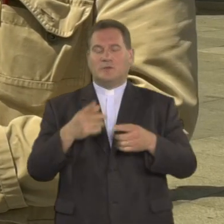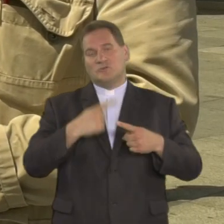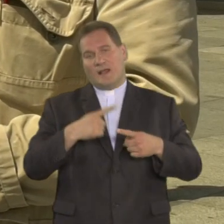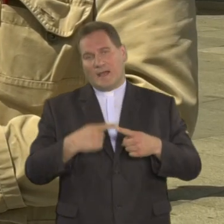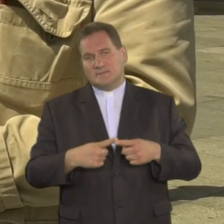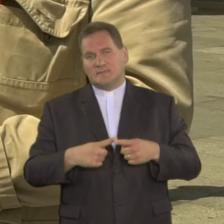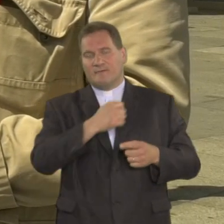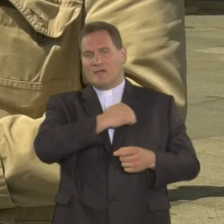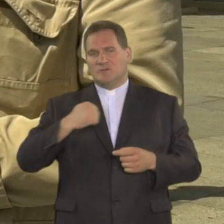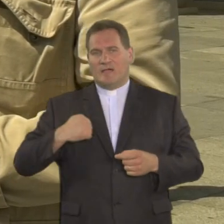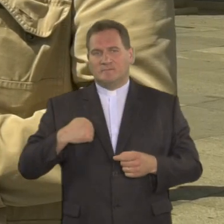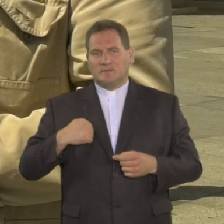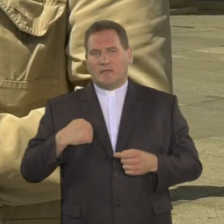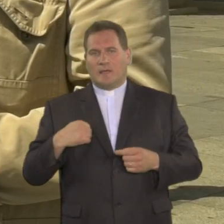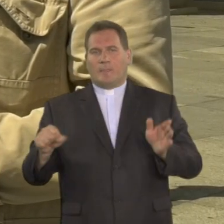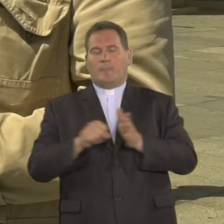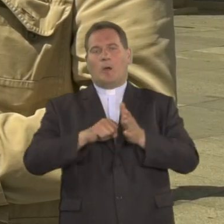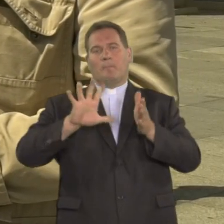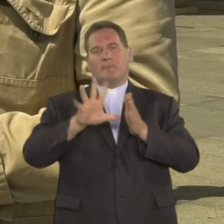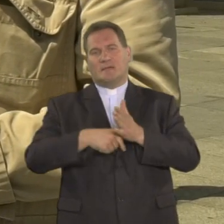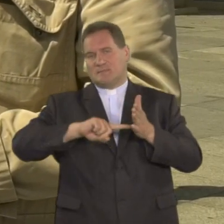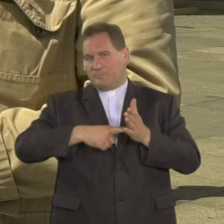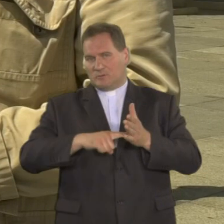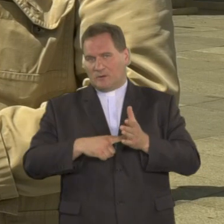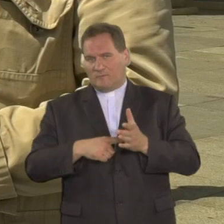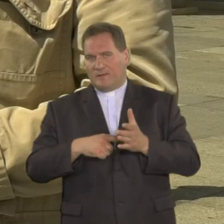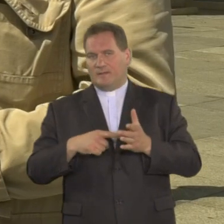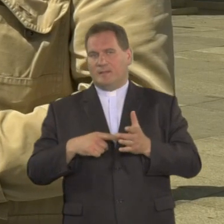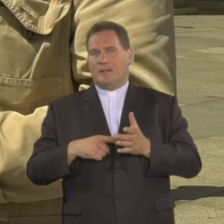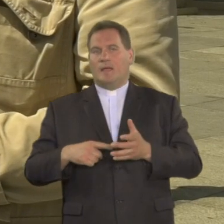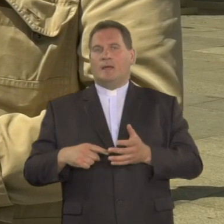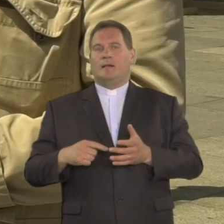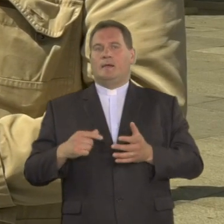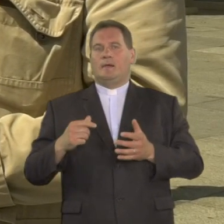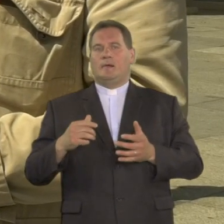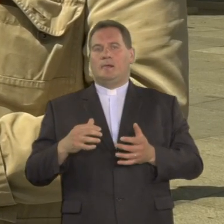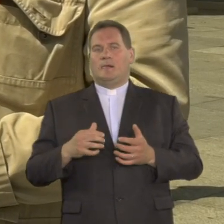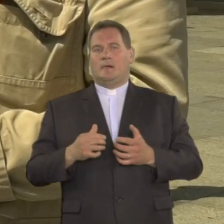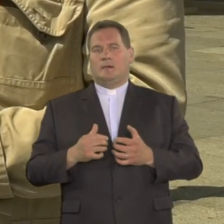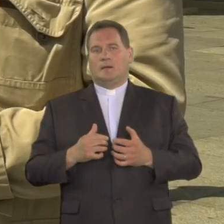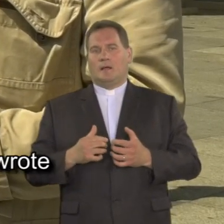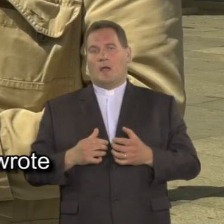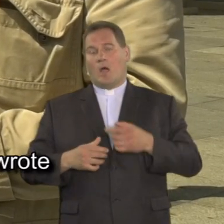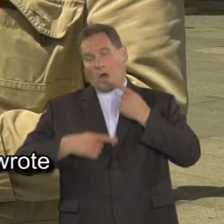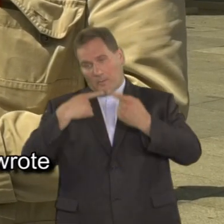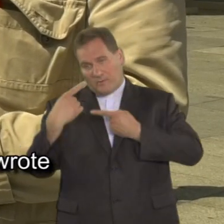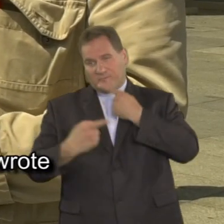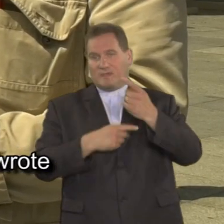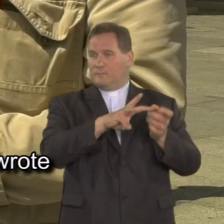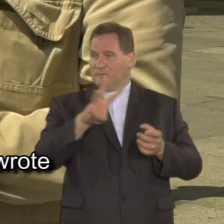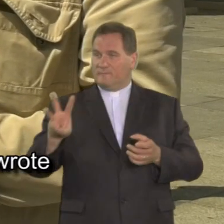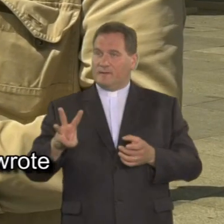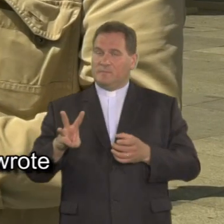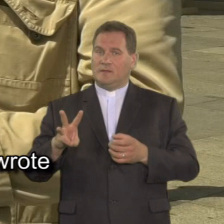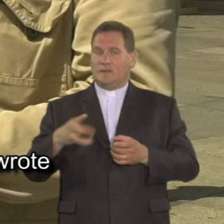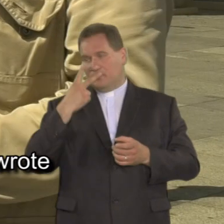żelaznej warszawsko-wiedeńskiej do miasta Piotrkowa, wtedy jeszcze nie Trybunalskiego, opowiemy Państwu i powiemy.